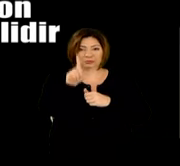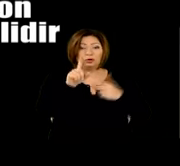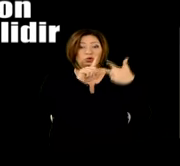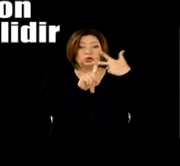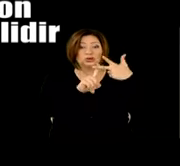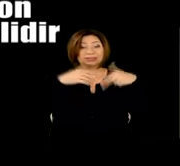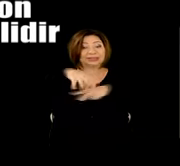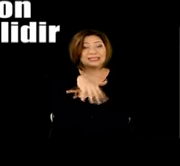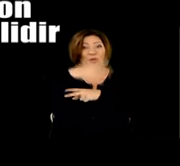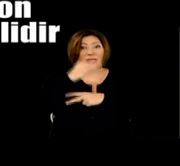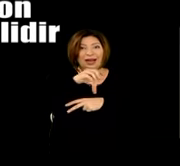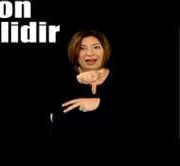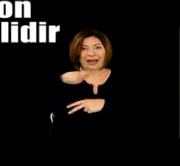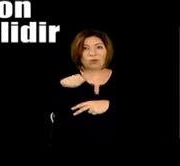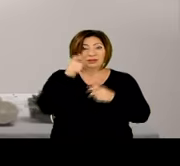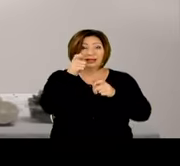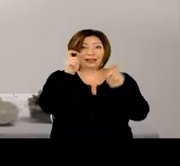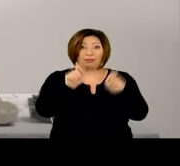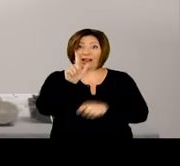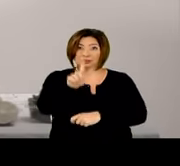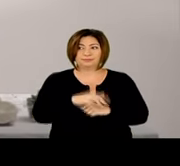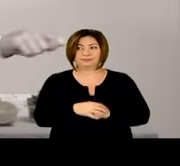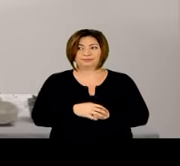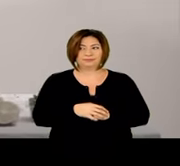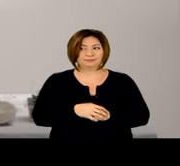3. Salataya konulan limon miktarına dikkat edilmelidir.